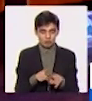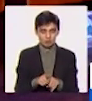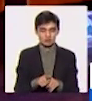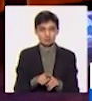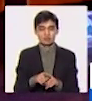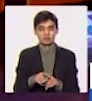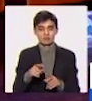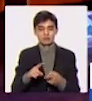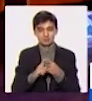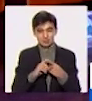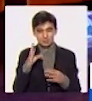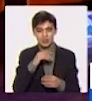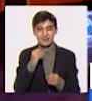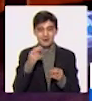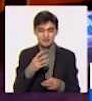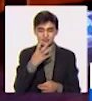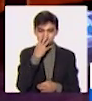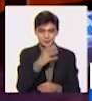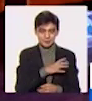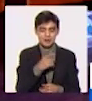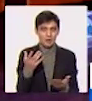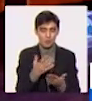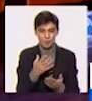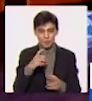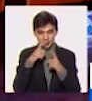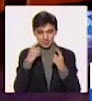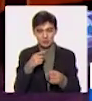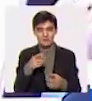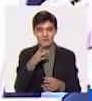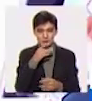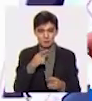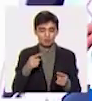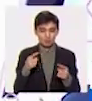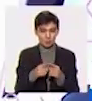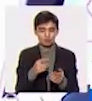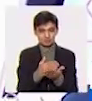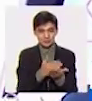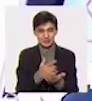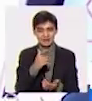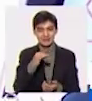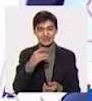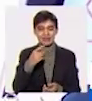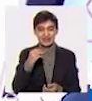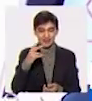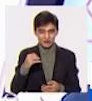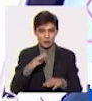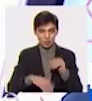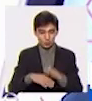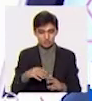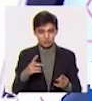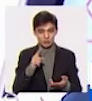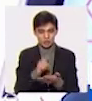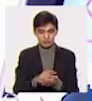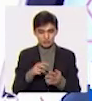любом случае, хоть как будете его носить маску, хоть какую маску, в любом случае надо гигиену рук, гигиену обязательно